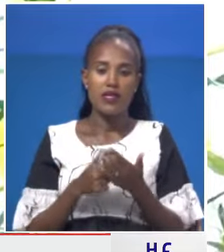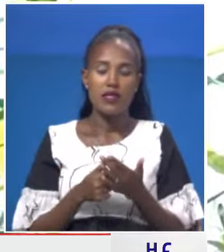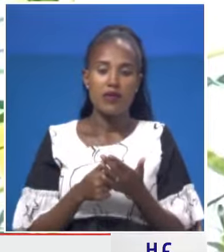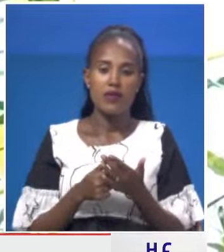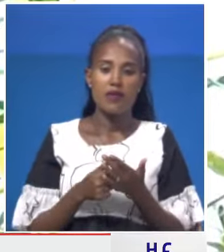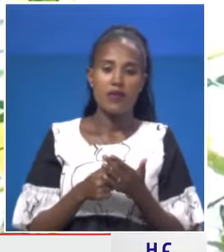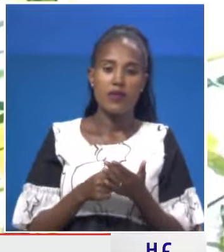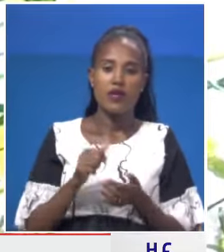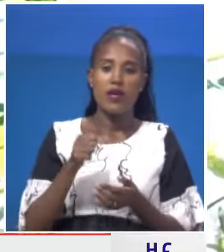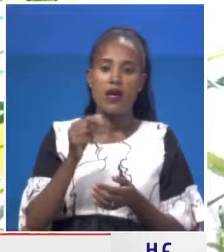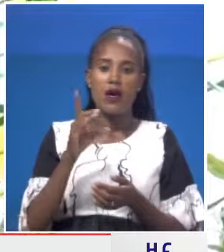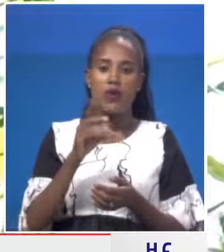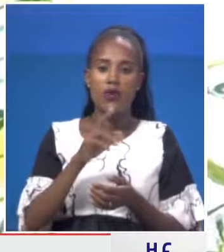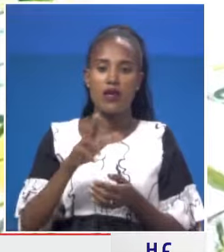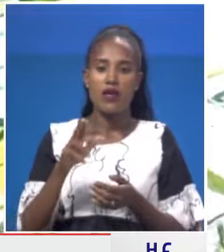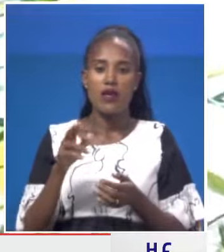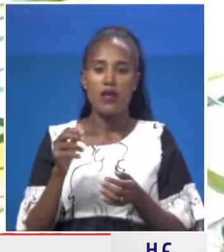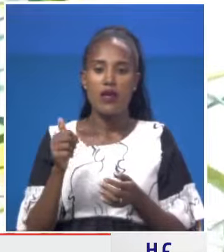አኩሪ አተር